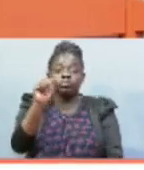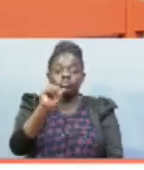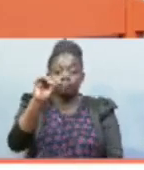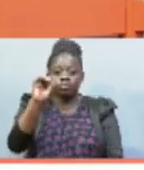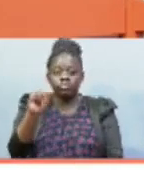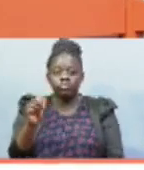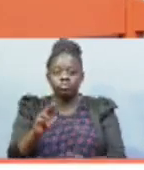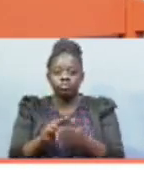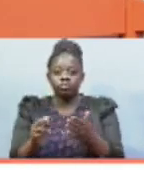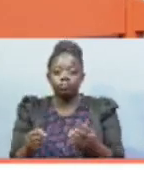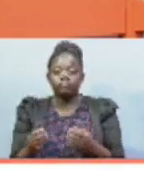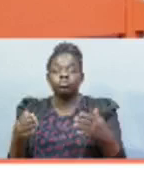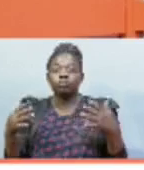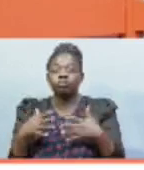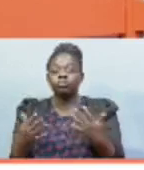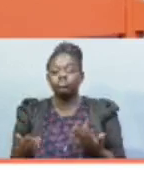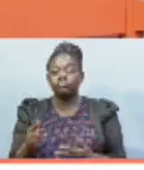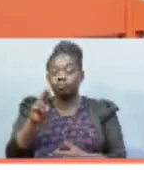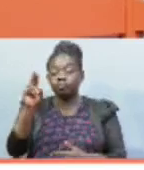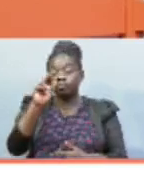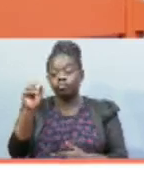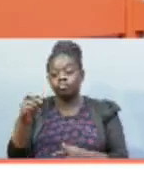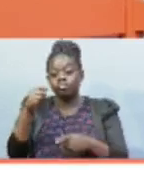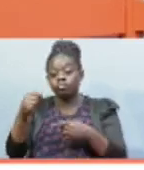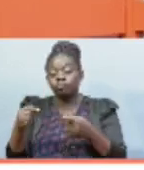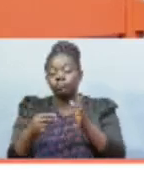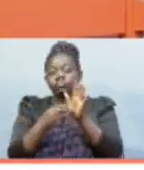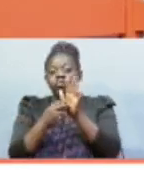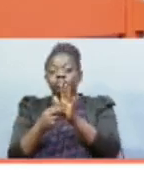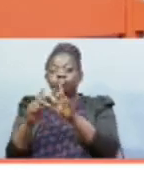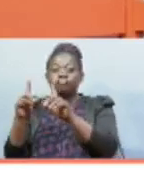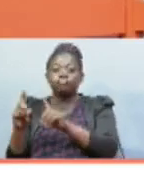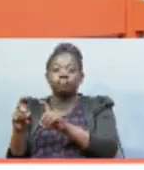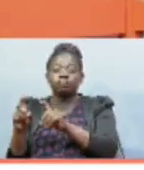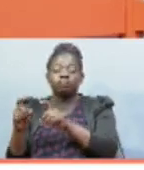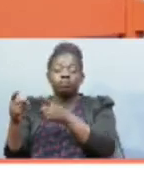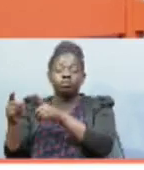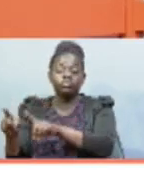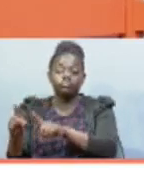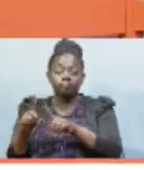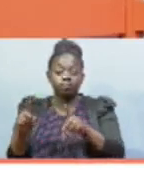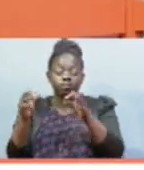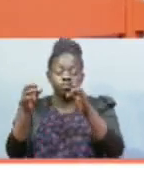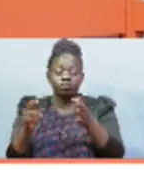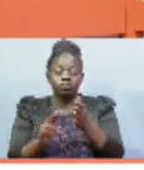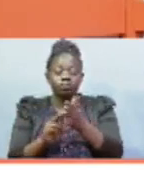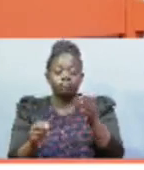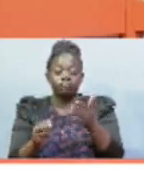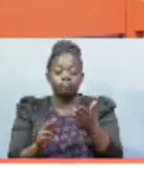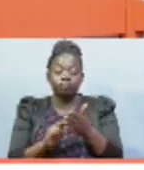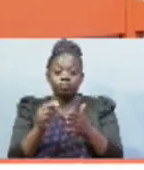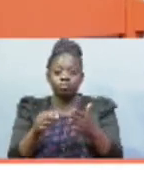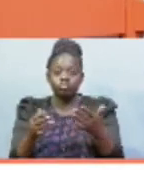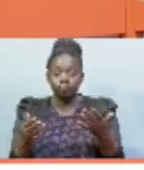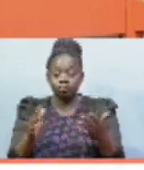okulumba Ukraine gakanze America wanobongedde okulaga bifananye ebyenjawulo n'ebikozesebwa byabadde